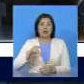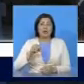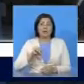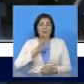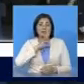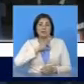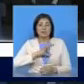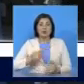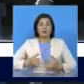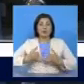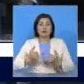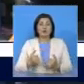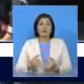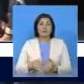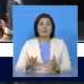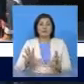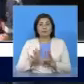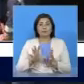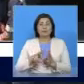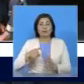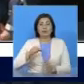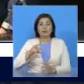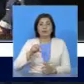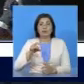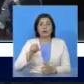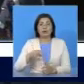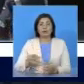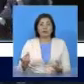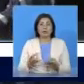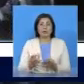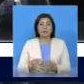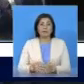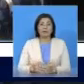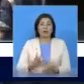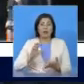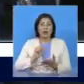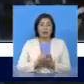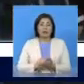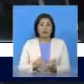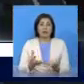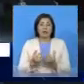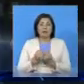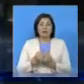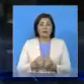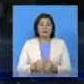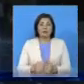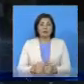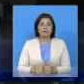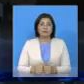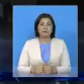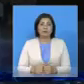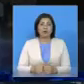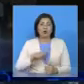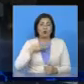үшін дизельный генератор дейді, сол аппаратқа арендаға алып отырмыз жалға. Соған